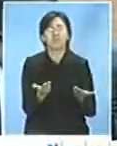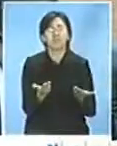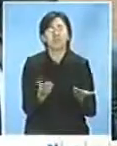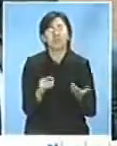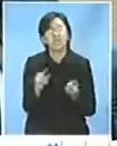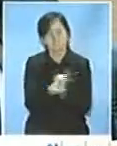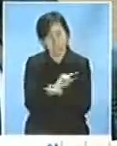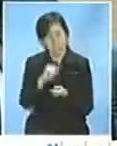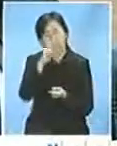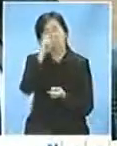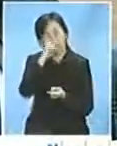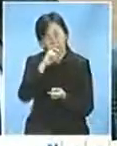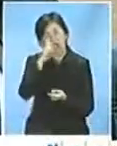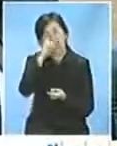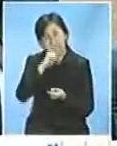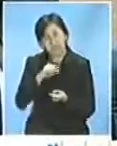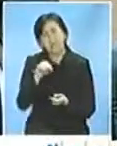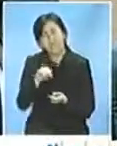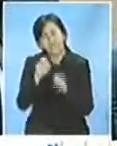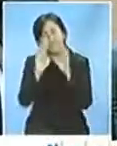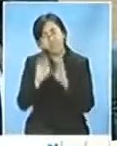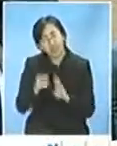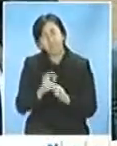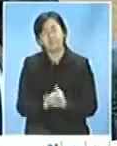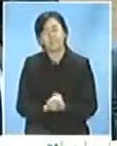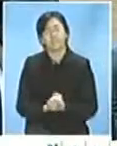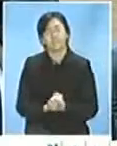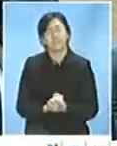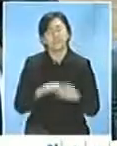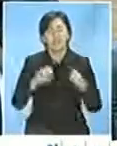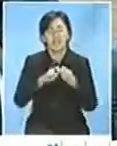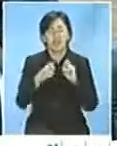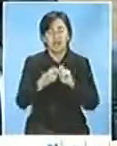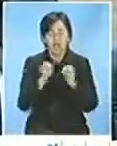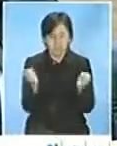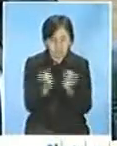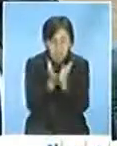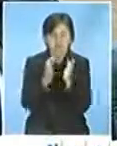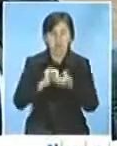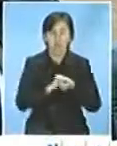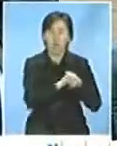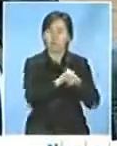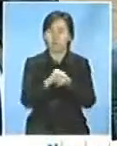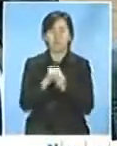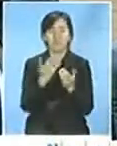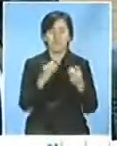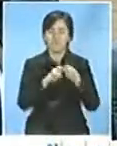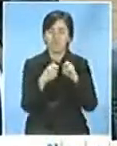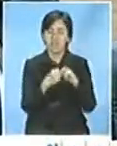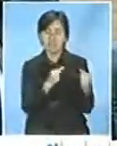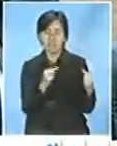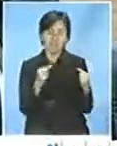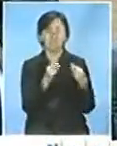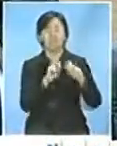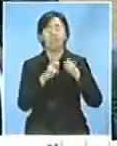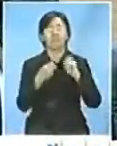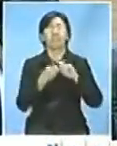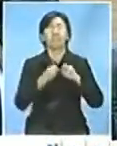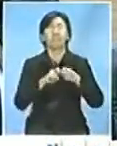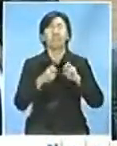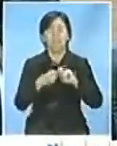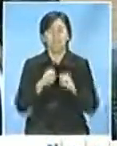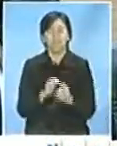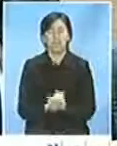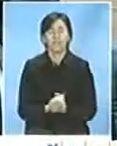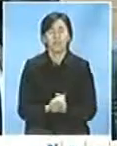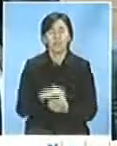ของสังคมไทยนี่คือข้อเท็จจริงที่นำมาสู่ความไม่ปรองดองนำมาสู่ความขัดแย้งท่านประธานครับ